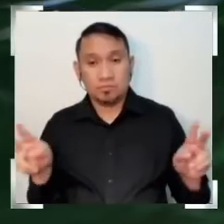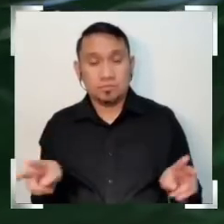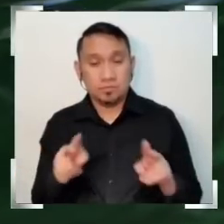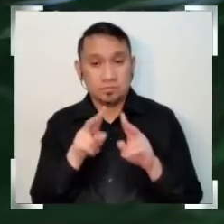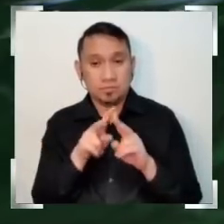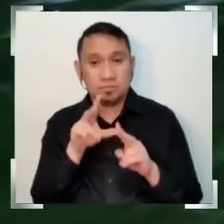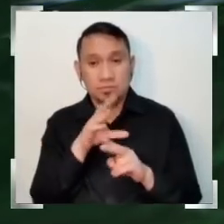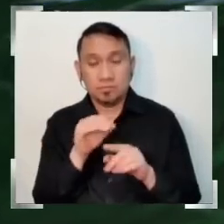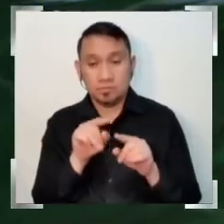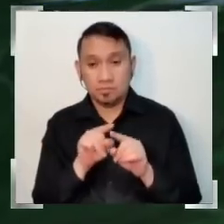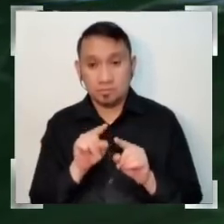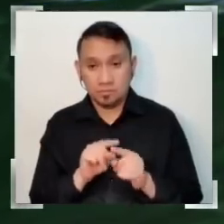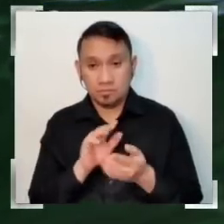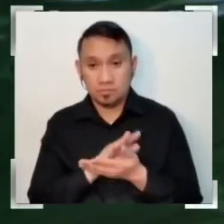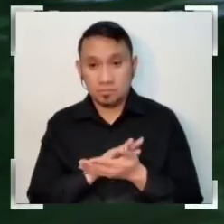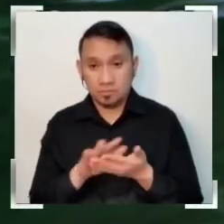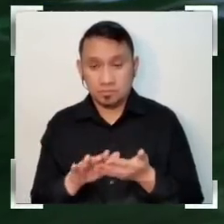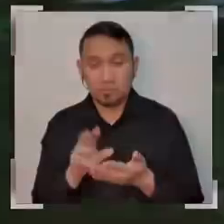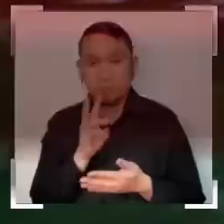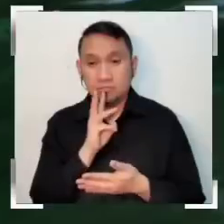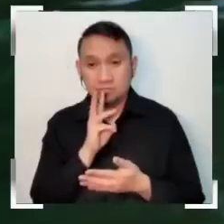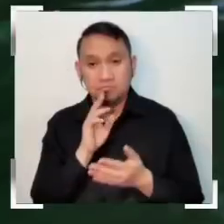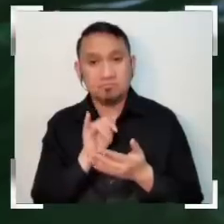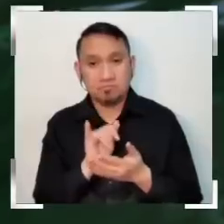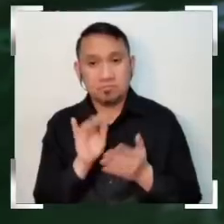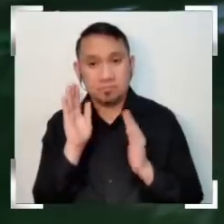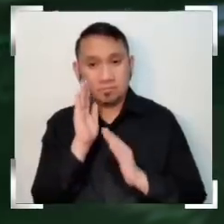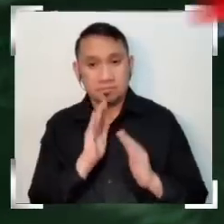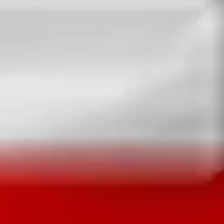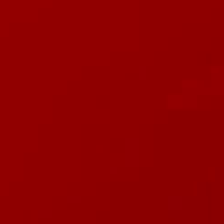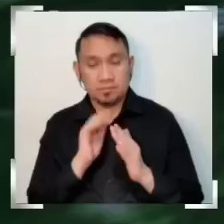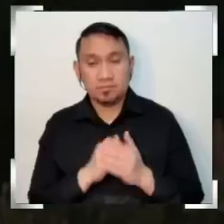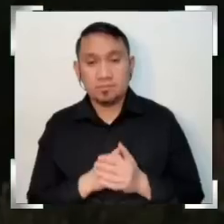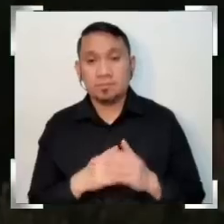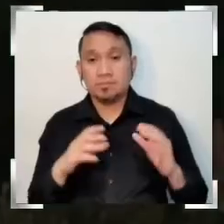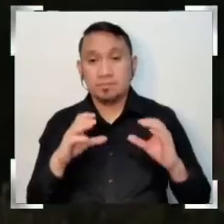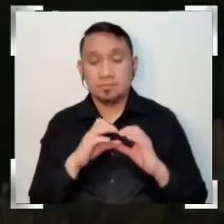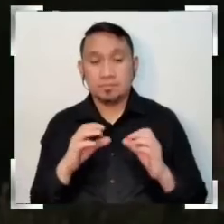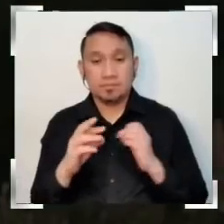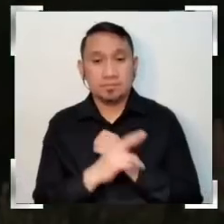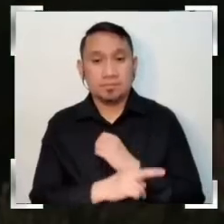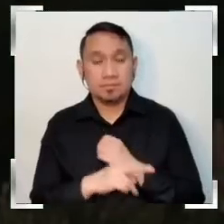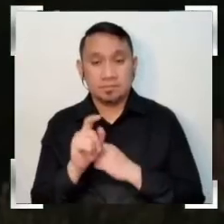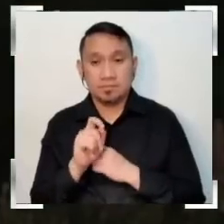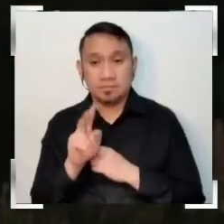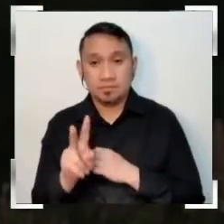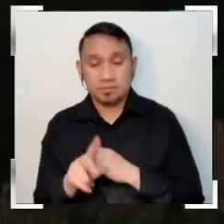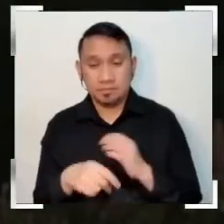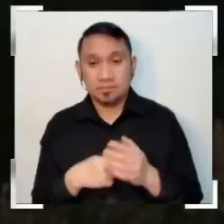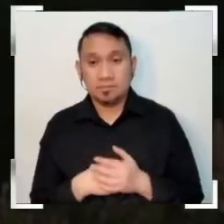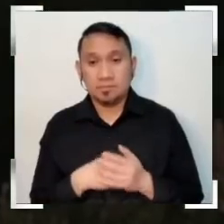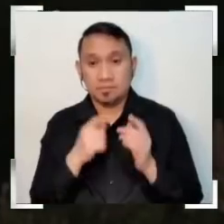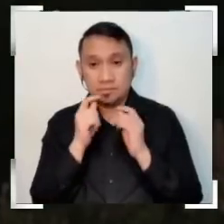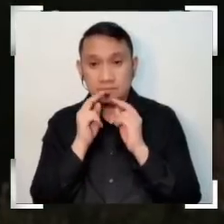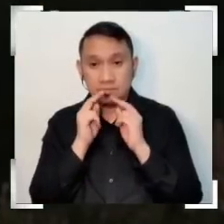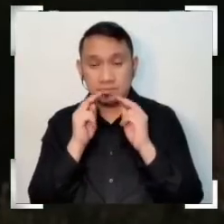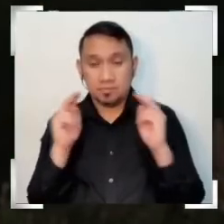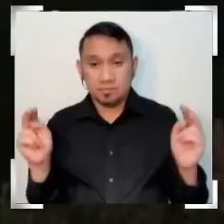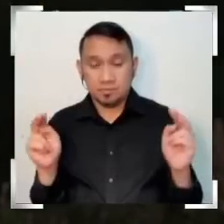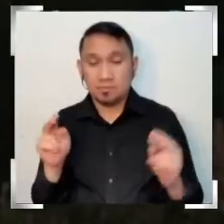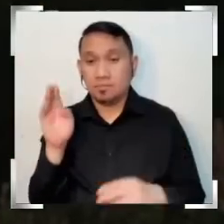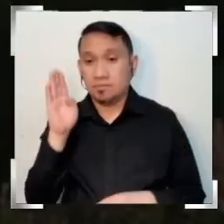inuming tubig. Saksila si Jesse Cruzat ng GMA Regional TV, Balita Bicolanga. Jesse?